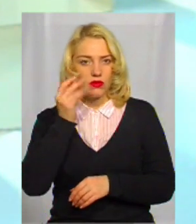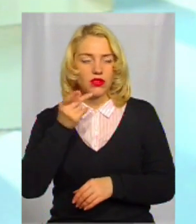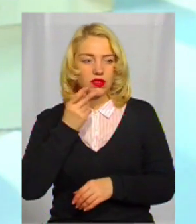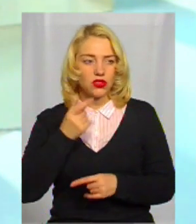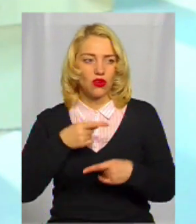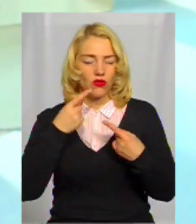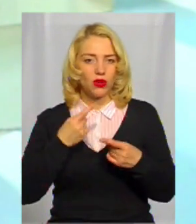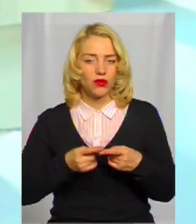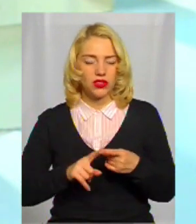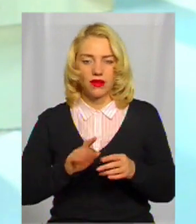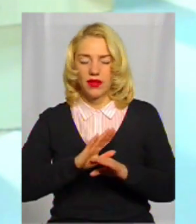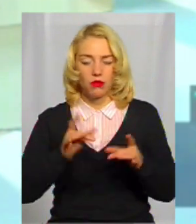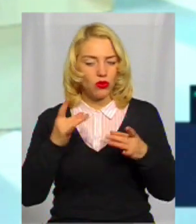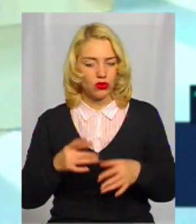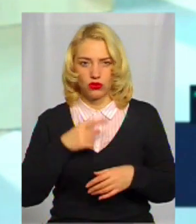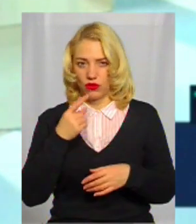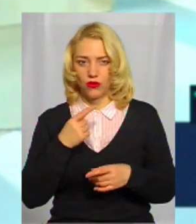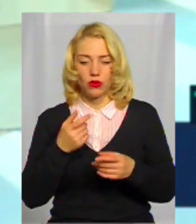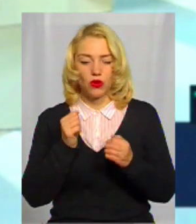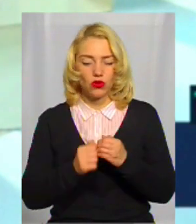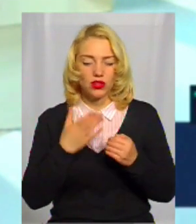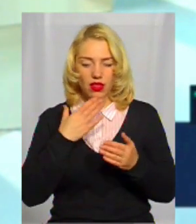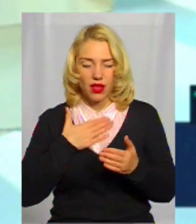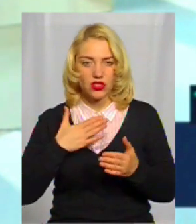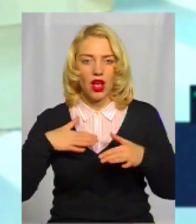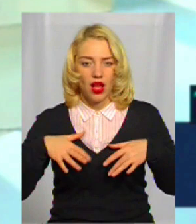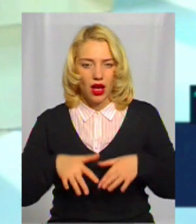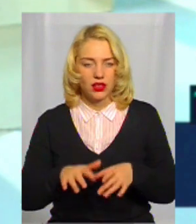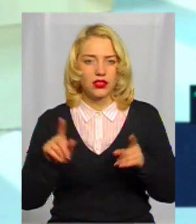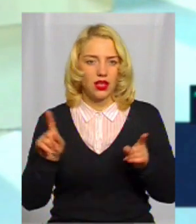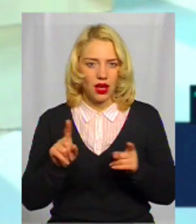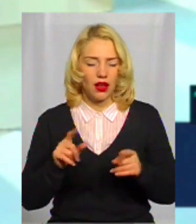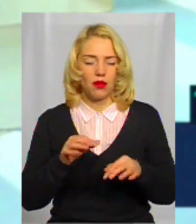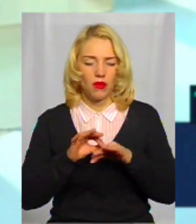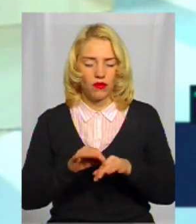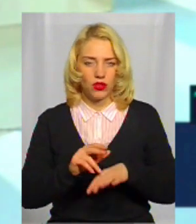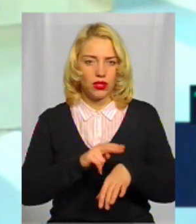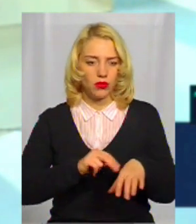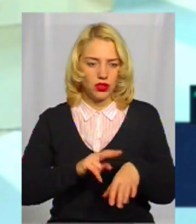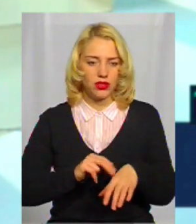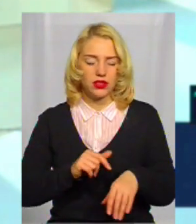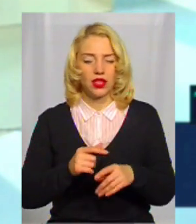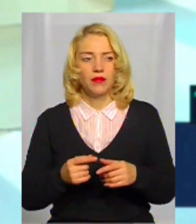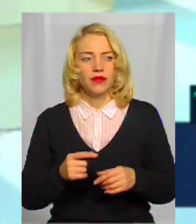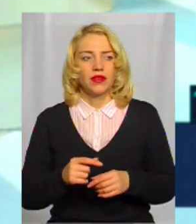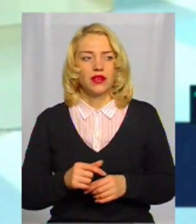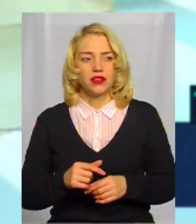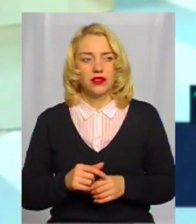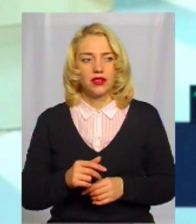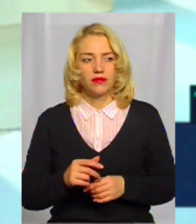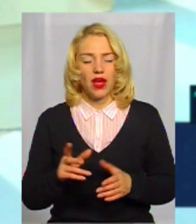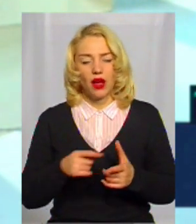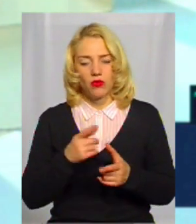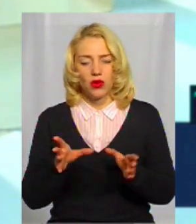це не просто говоримо. Кожна наша акція, яка проводиться управлінням патрульної поліції самостійно або ж разом з головним управлінням Національної